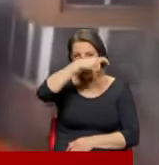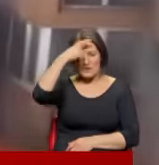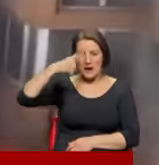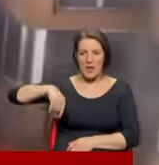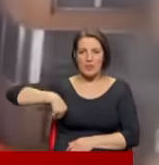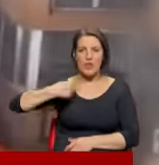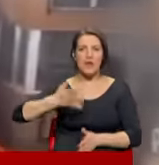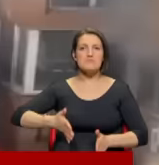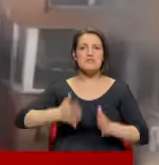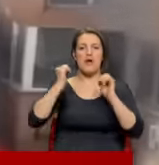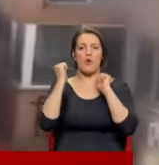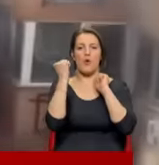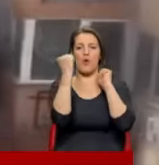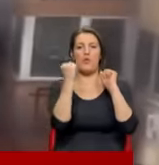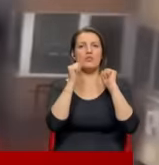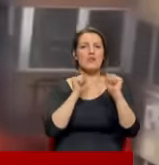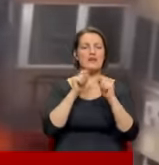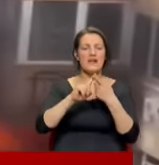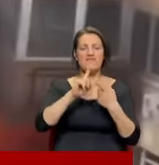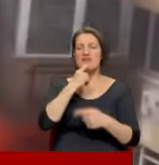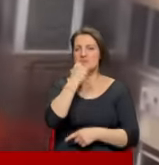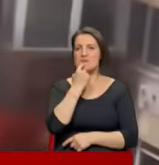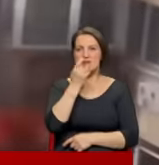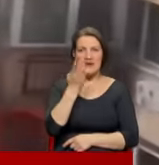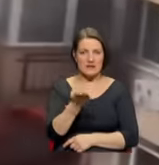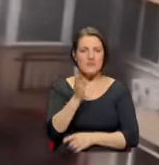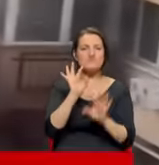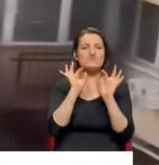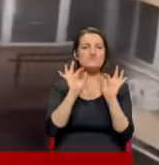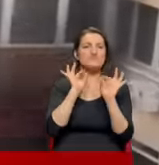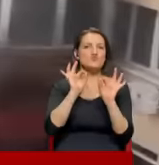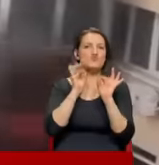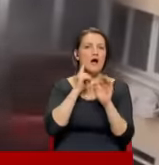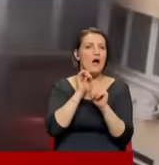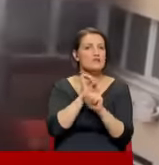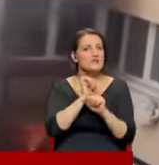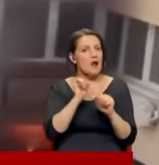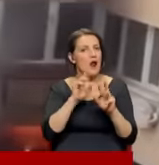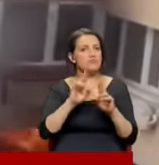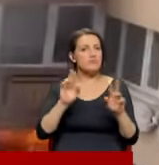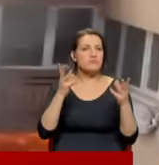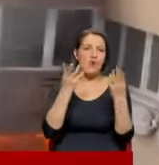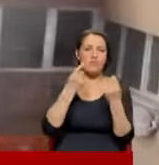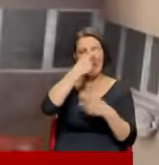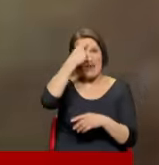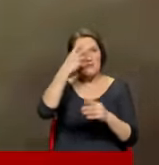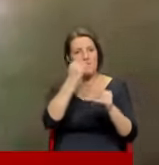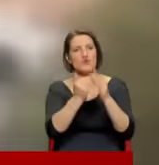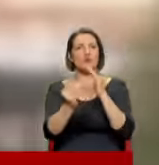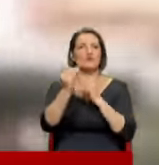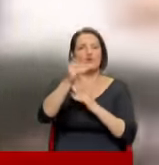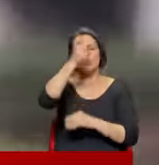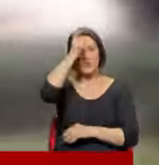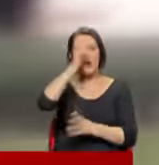seviyesinde binanın taşıyıcı kolonlarında, betonlarında ve demirlerinde de mutlaka deformasyonlar ve hasar oluşmuş olma ihtimali çok yüksek.